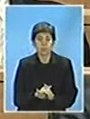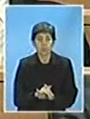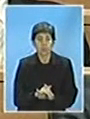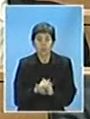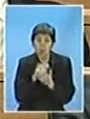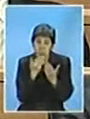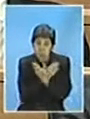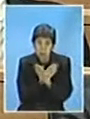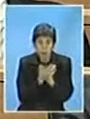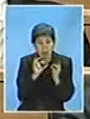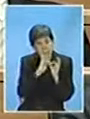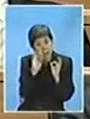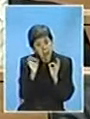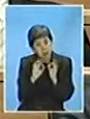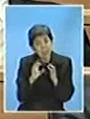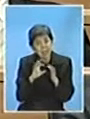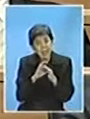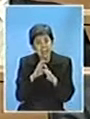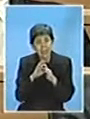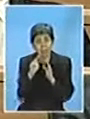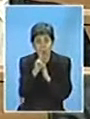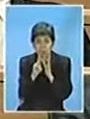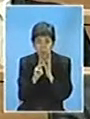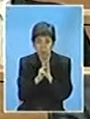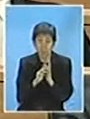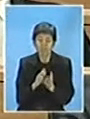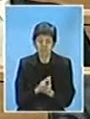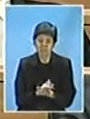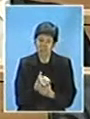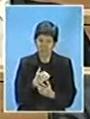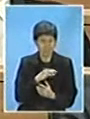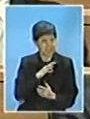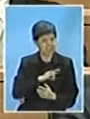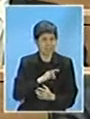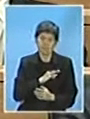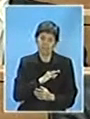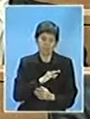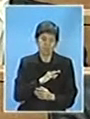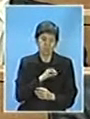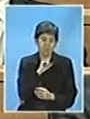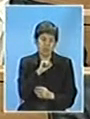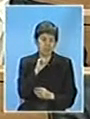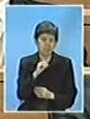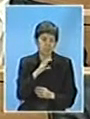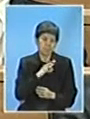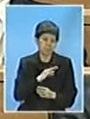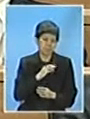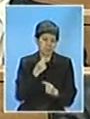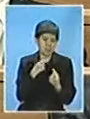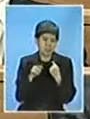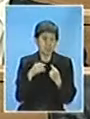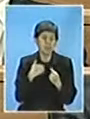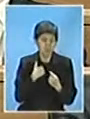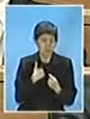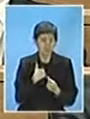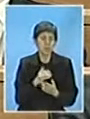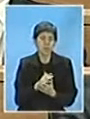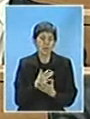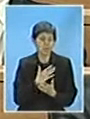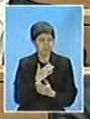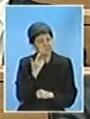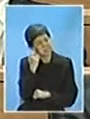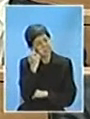ข้อความสำคัญในกฎหมายอย่างนี้นะฮะซึ่งไม่ตรงกับที่สภาผู้แทนราษฎรได้พิจารณาแล้วเนี่ยนะครับผม